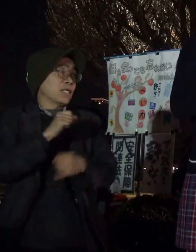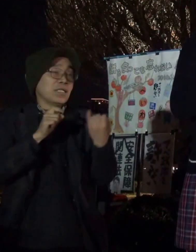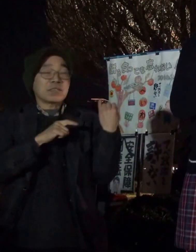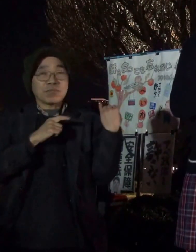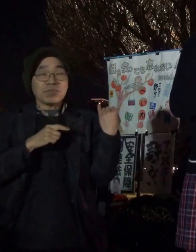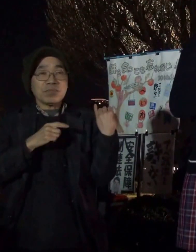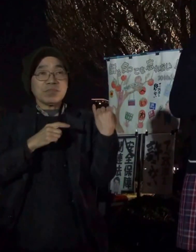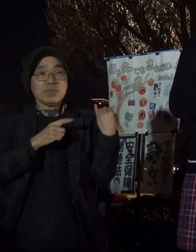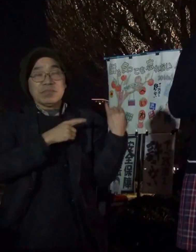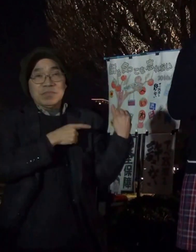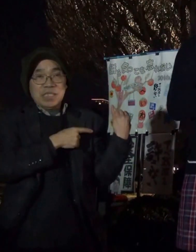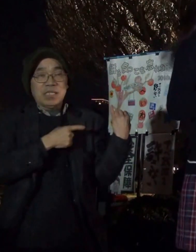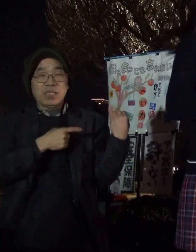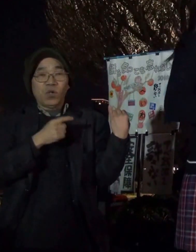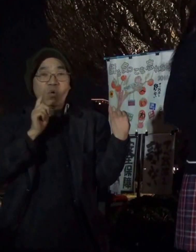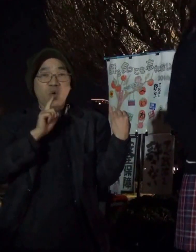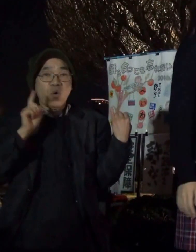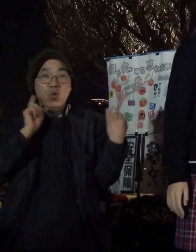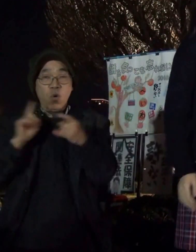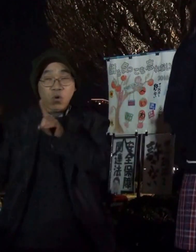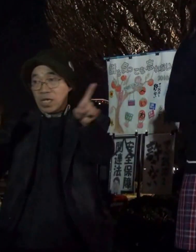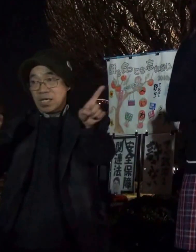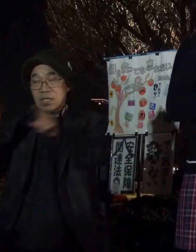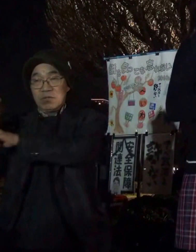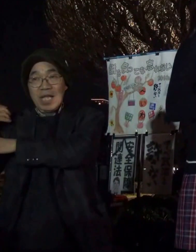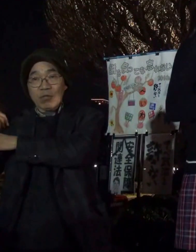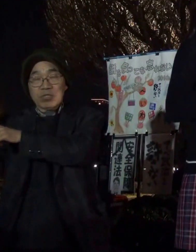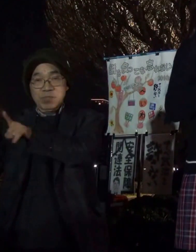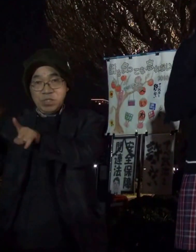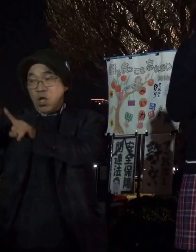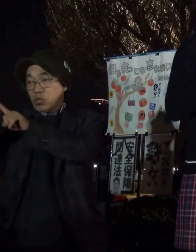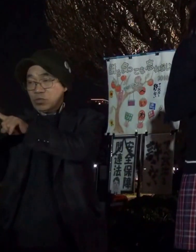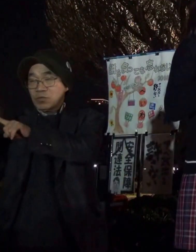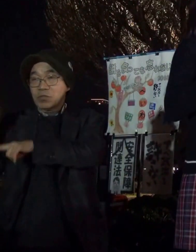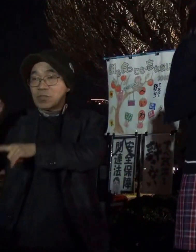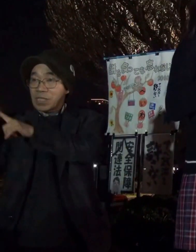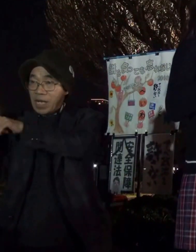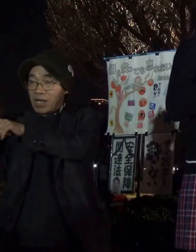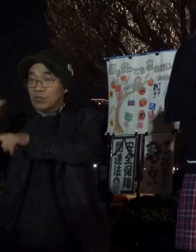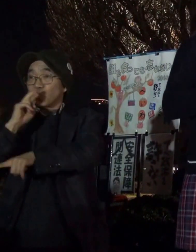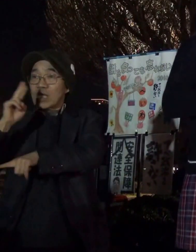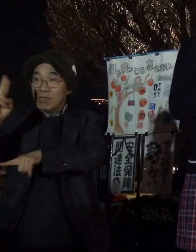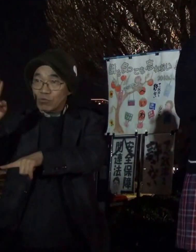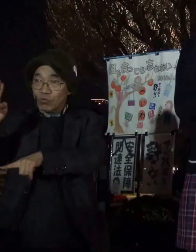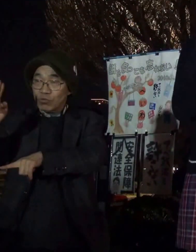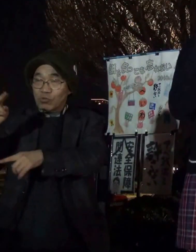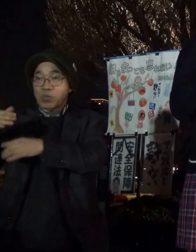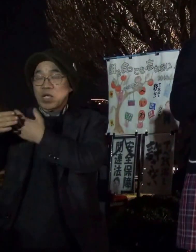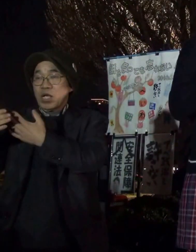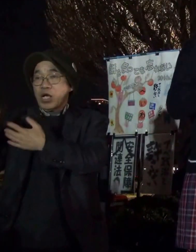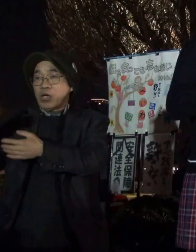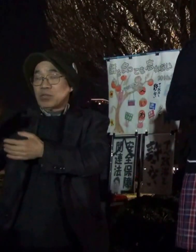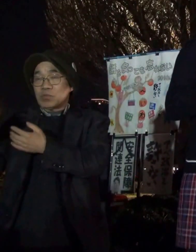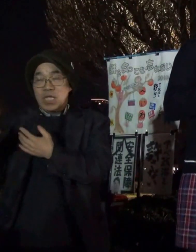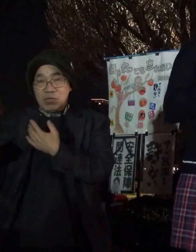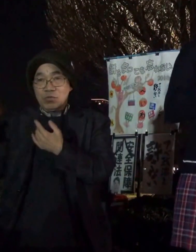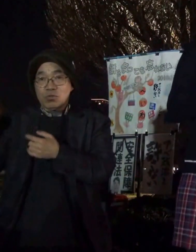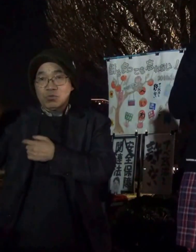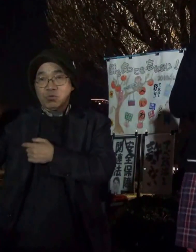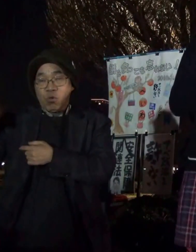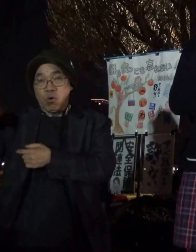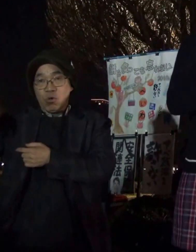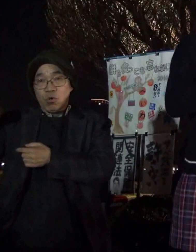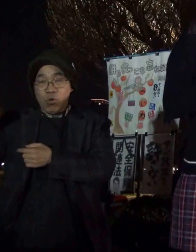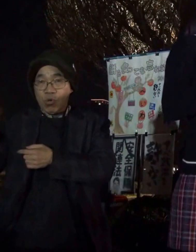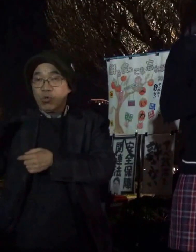ちょっと練習で1回じゃ私たちが歌うので、はい、このゆりあちゃんの歌うパートを皆さん、はい、大丈夫ですか、喉覚えてください。歌